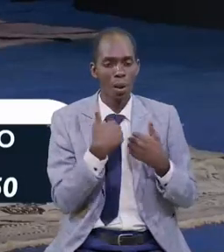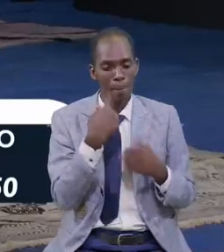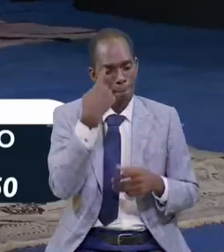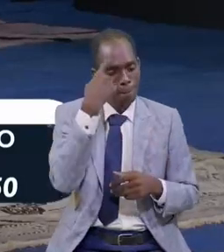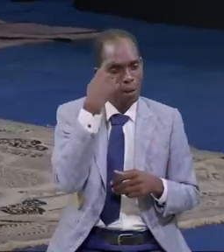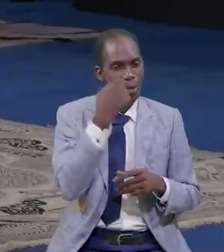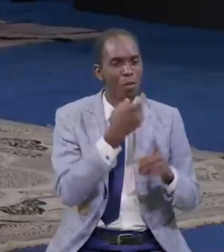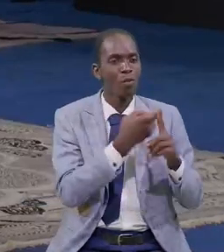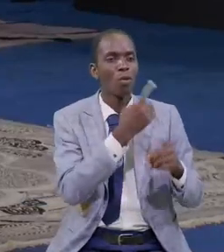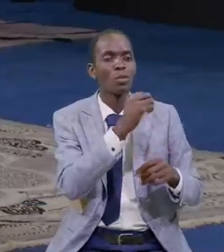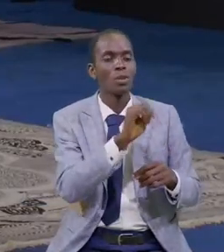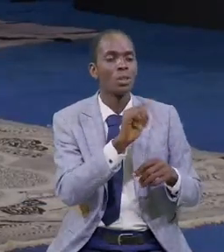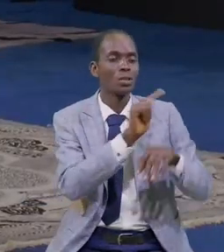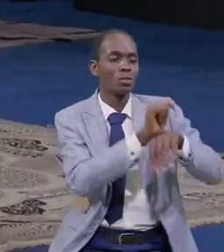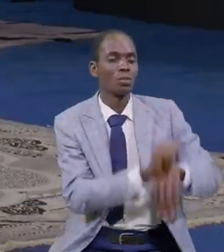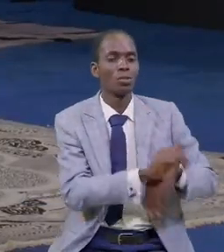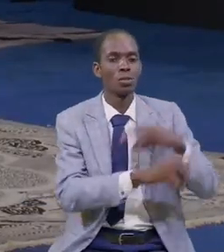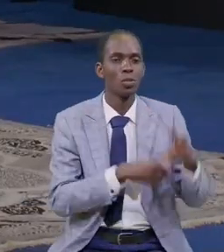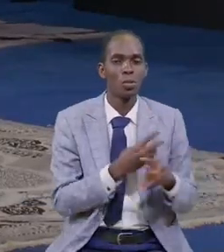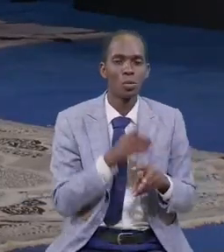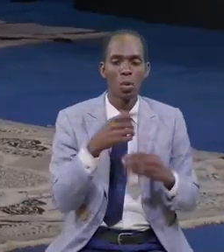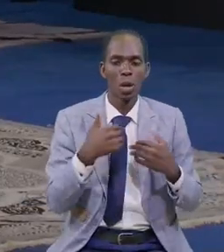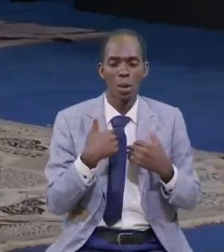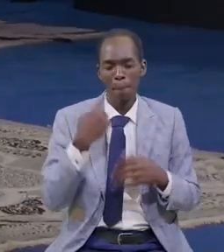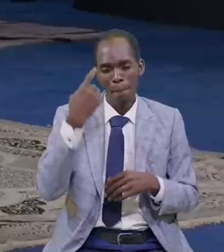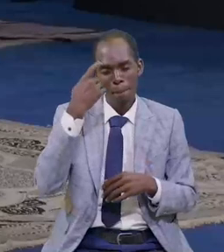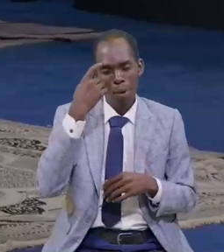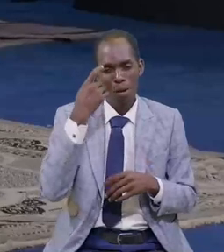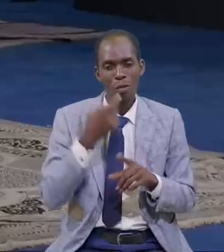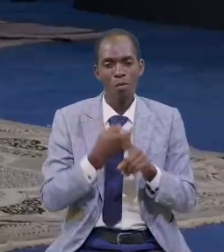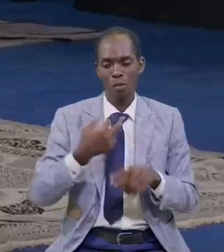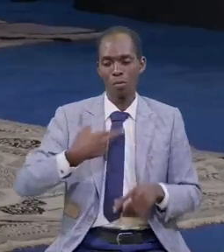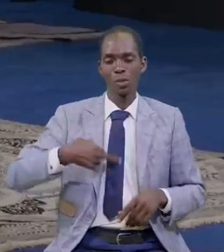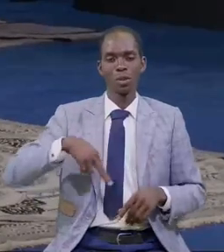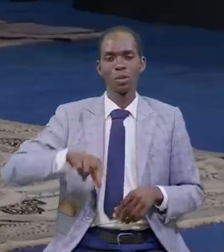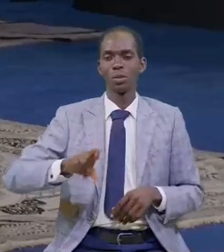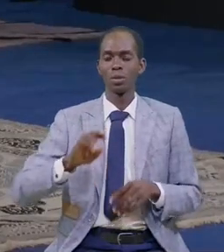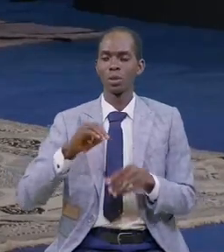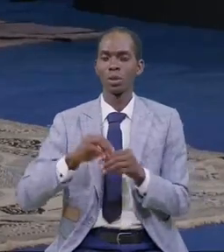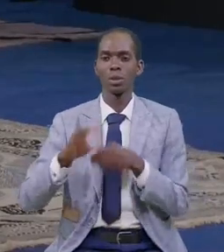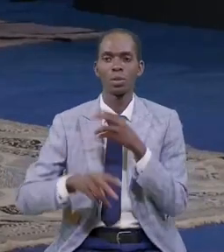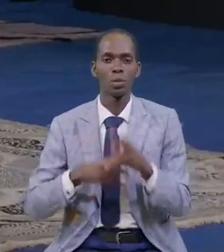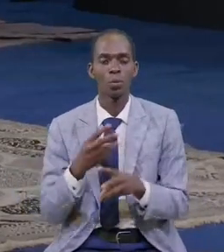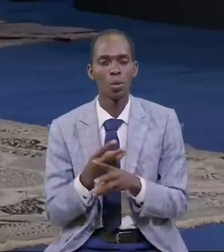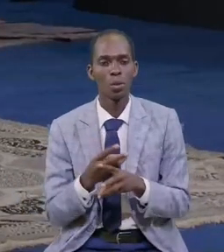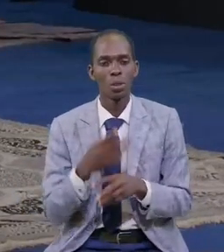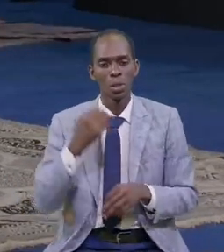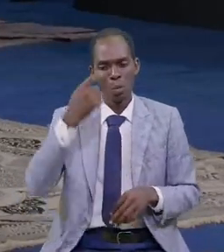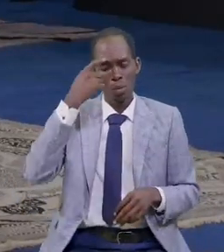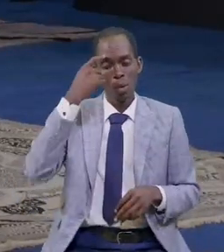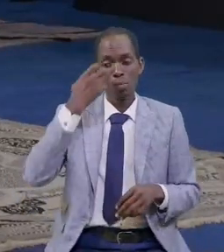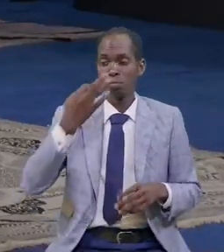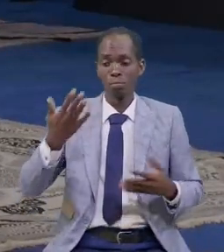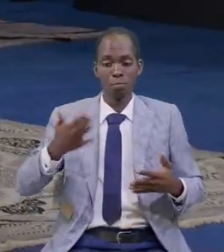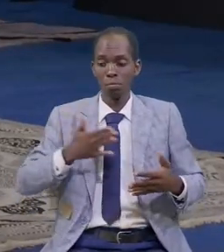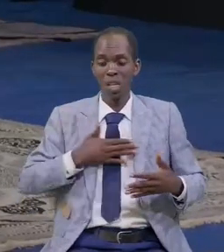du monde les sentiments de la religion vous avez l'esprit permettez-moi de le dire de